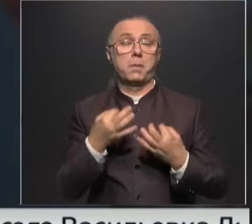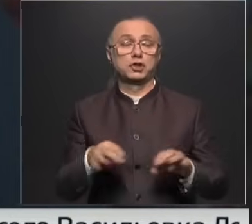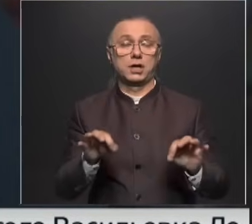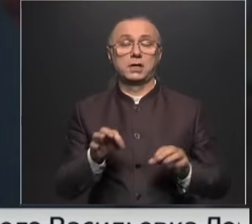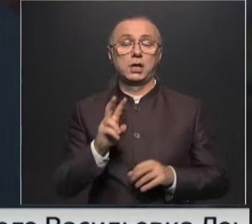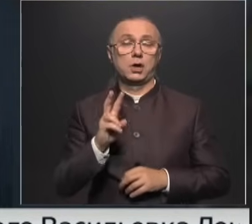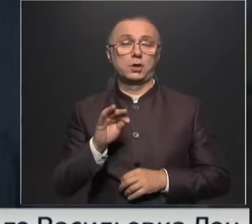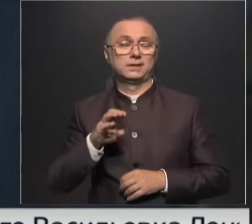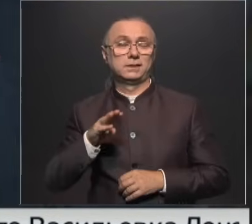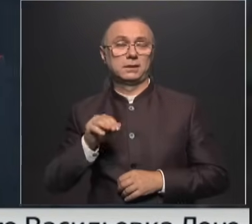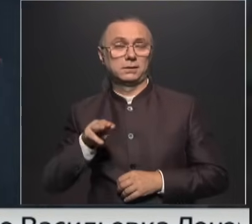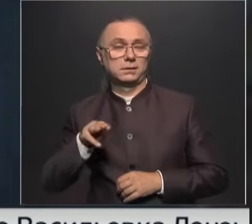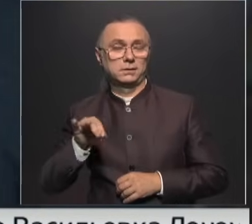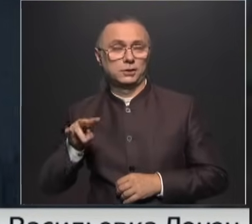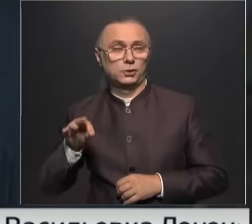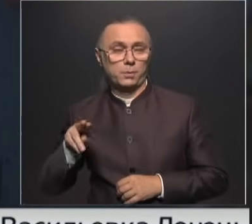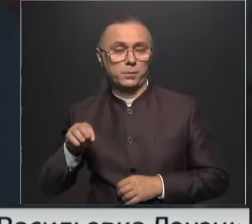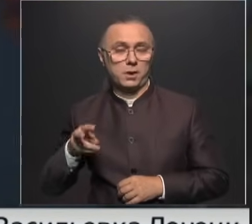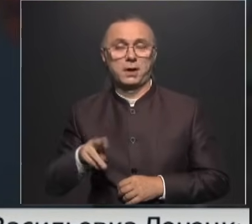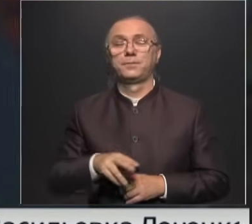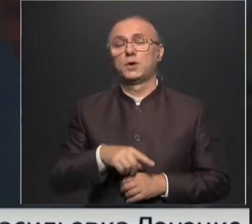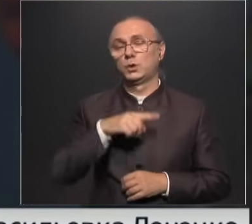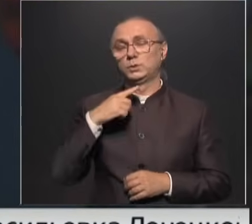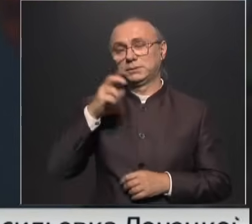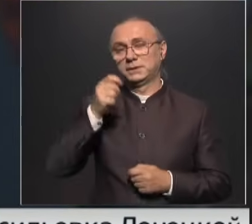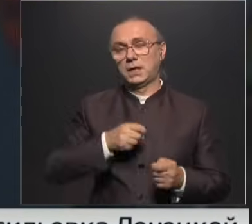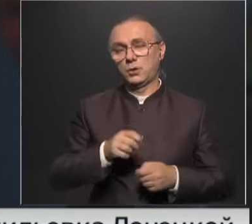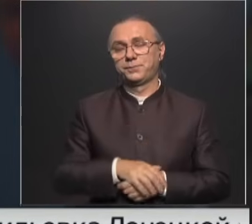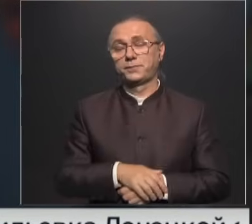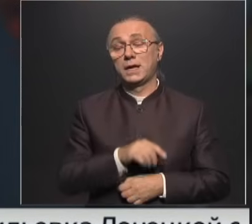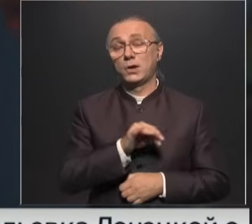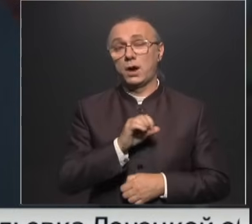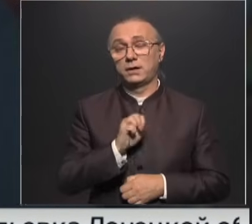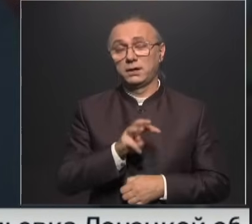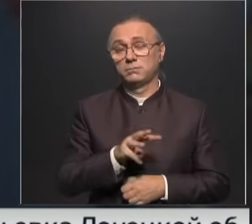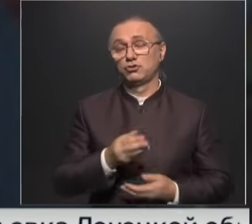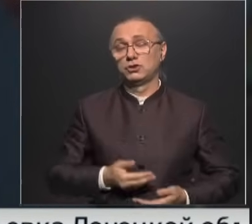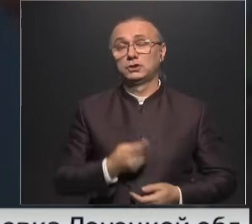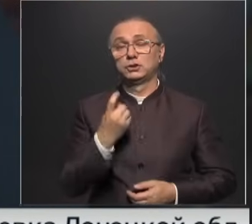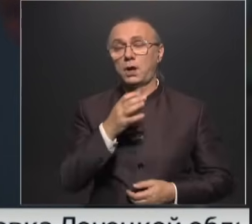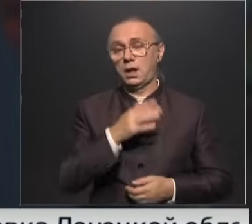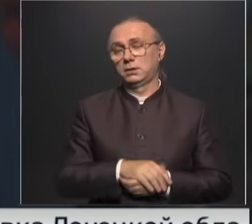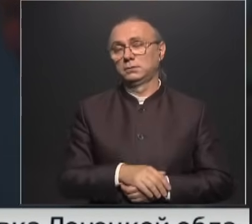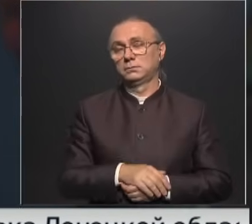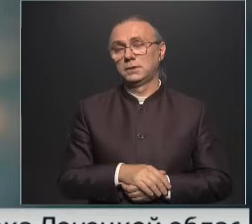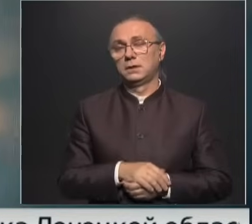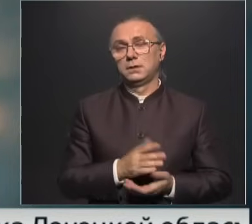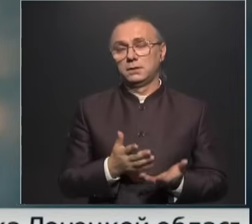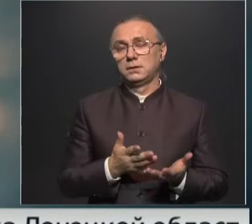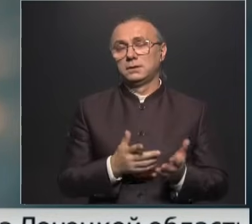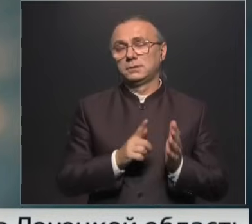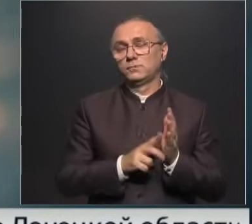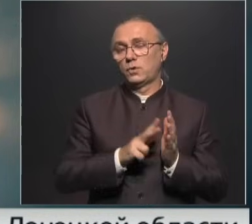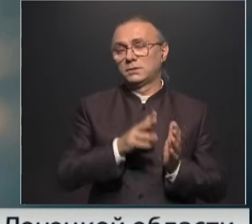Константинополя. Иоаким прожил почти 100 лет, из которых 78 возглавлял Александрийскую православную церковь.